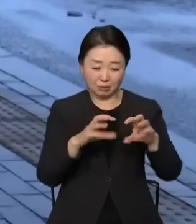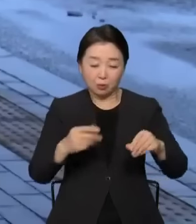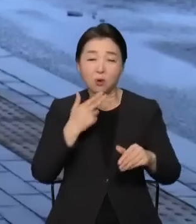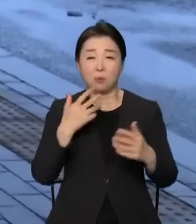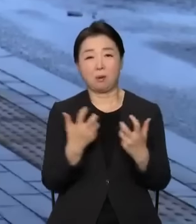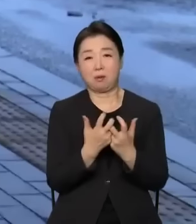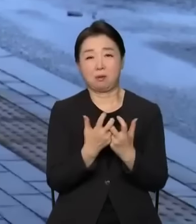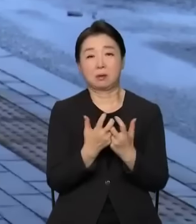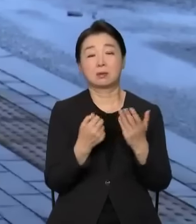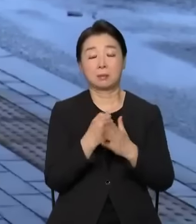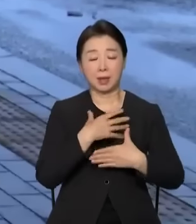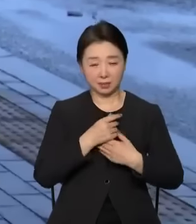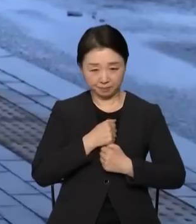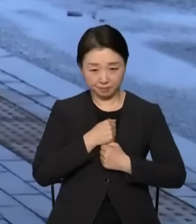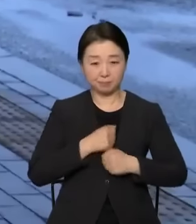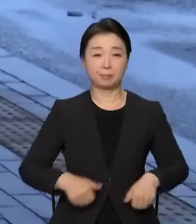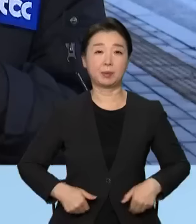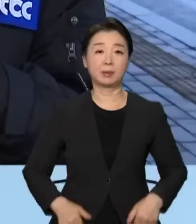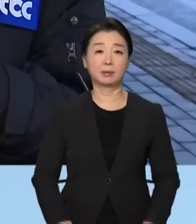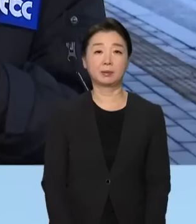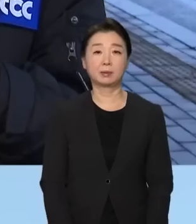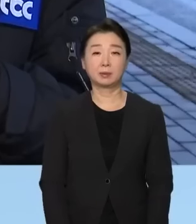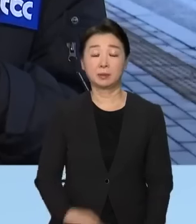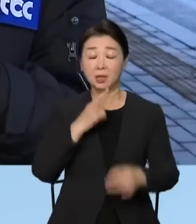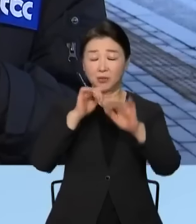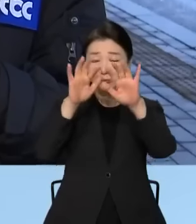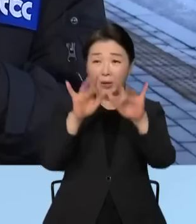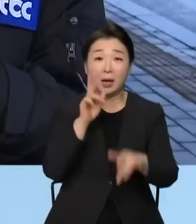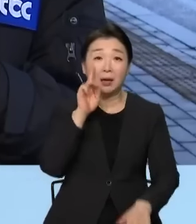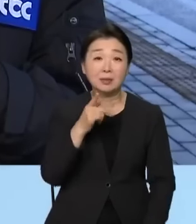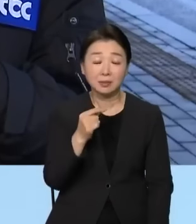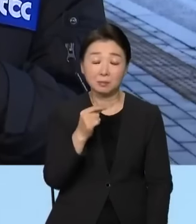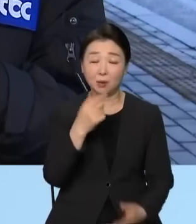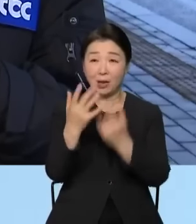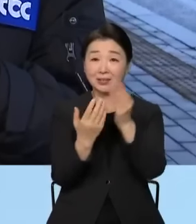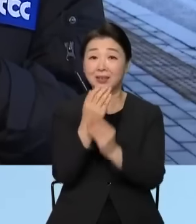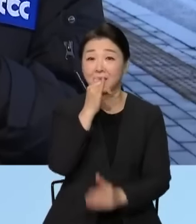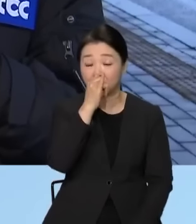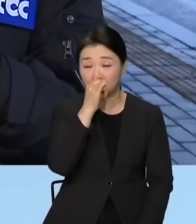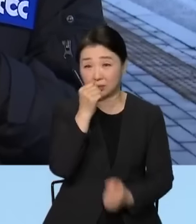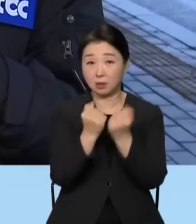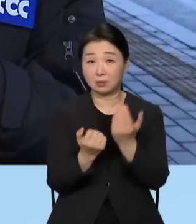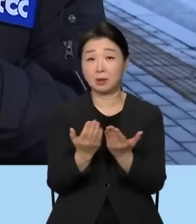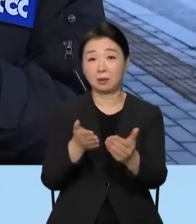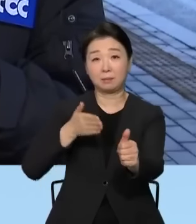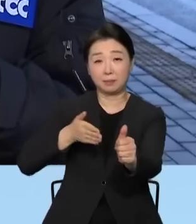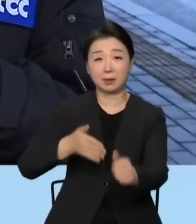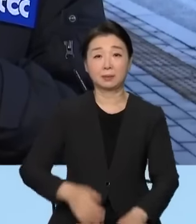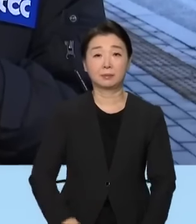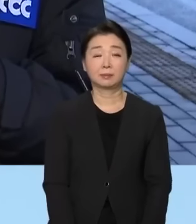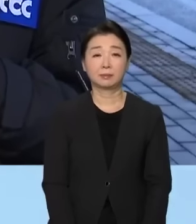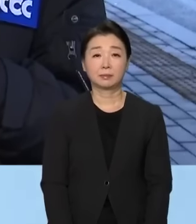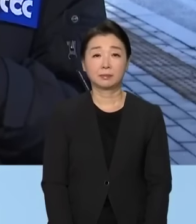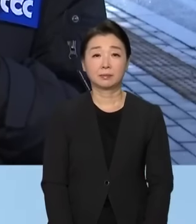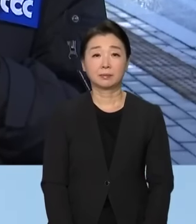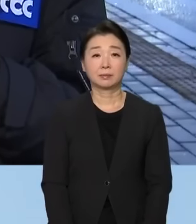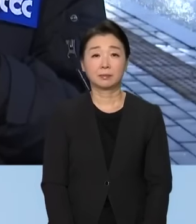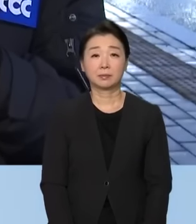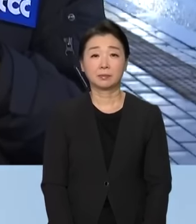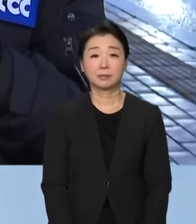안전에 유의하셔야겠습니다. 네, 눈이 많이 내렸지만 화재 사고도 있었는데요. 밤사이 사건 사고 소식 같이 전해주시죠.